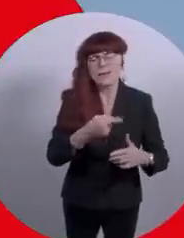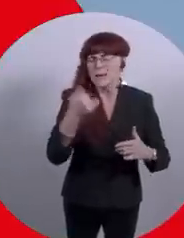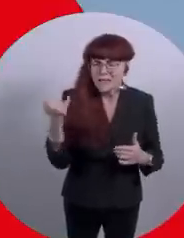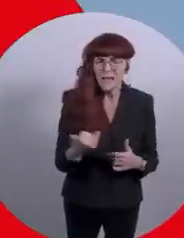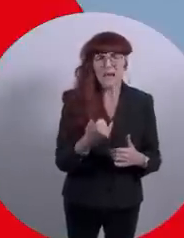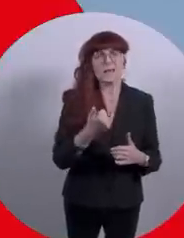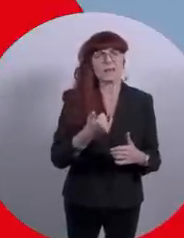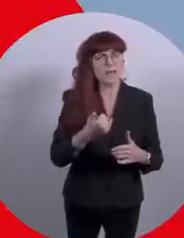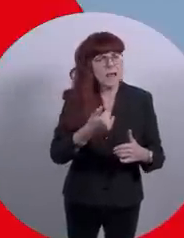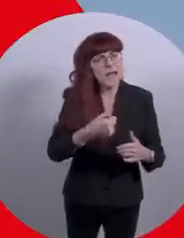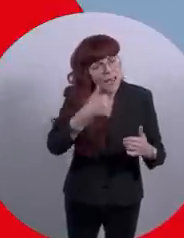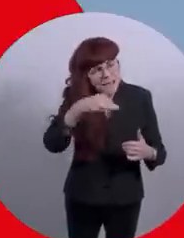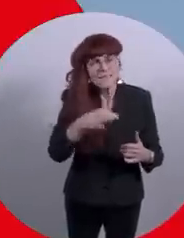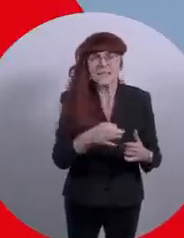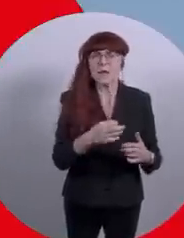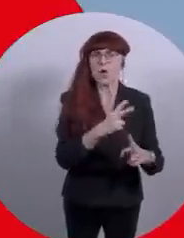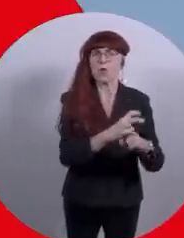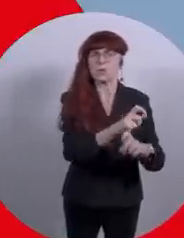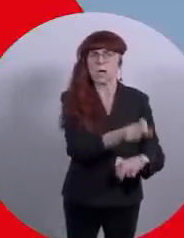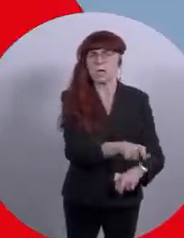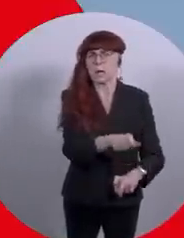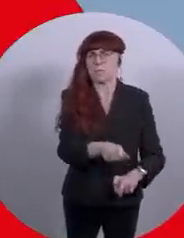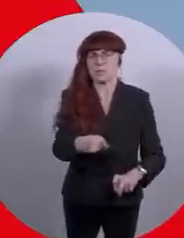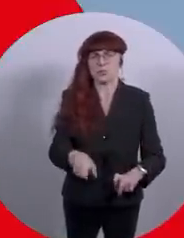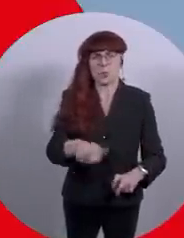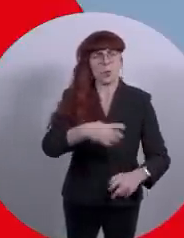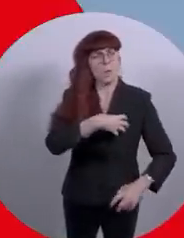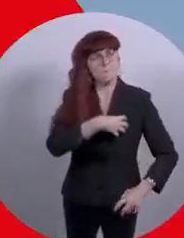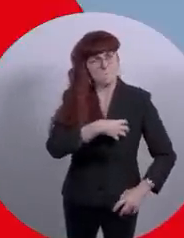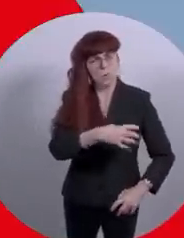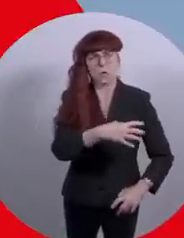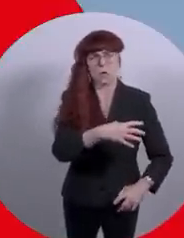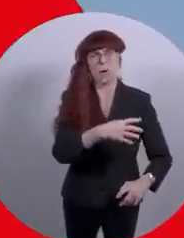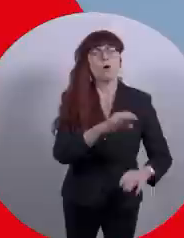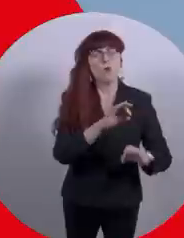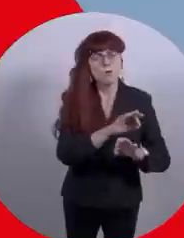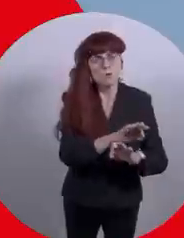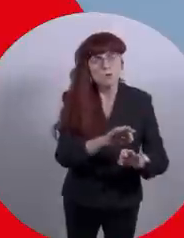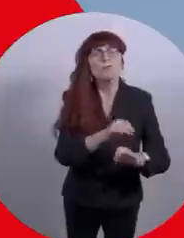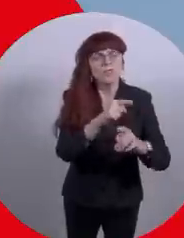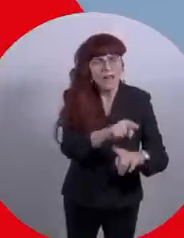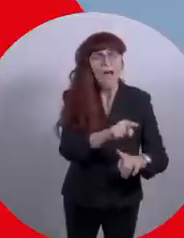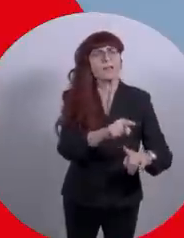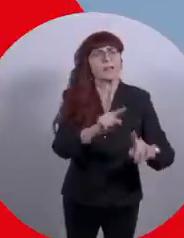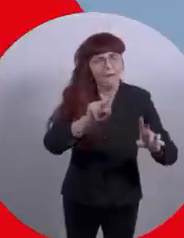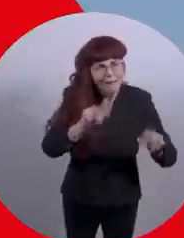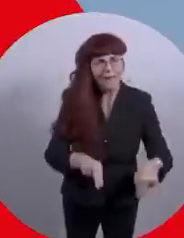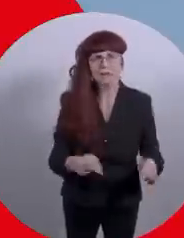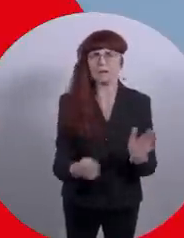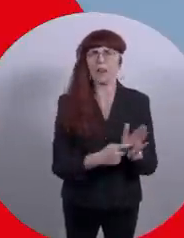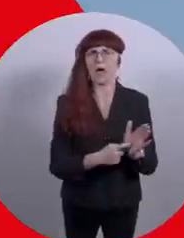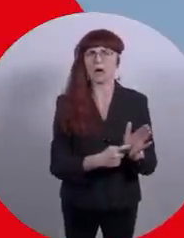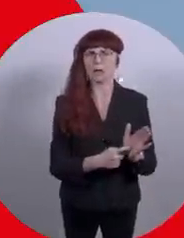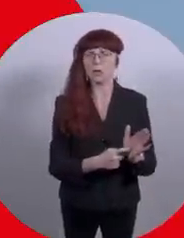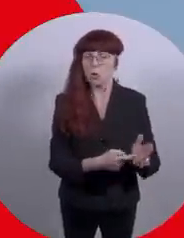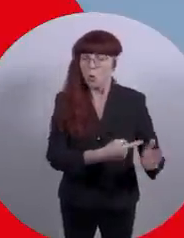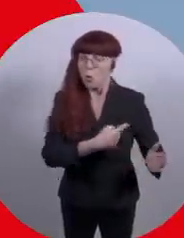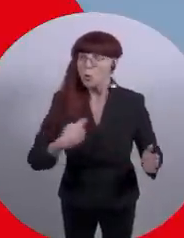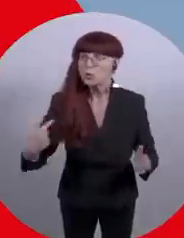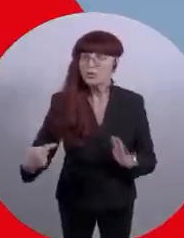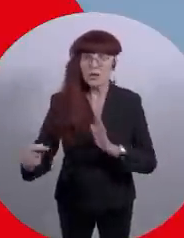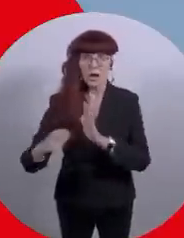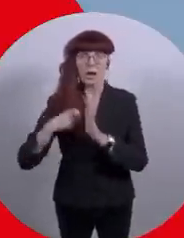unseres Landes und jeder einzelnen BürgerInnen unseres Landes zusteht und wir sind diejenigen die diese Funktion gewählt